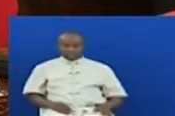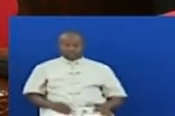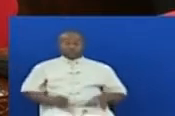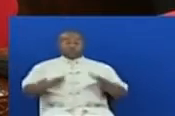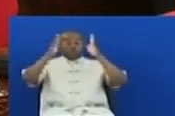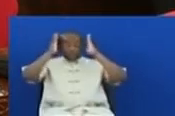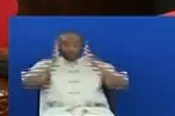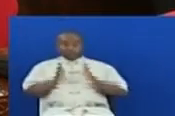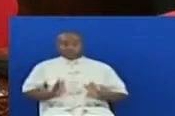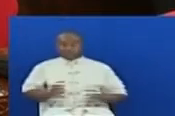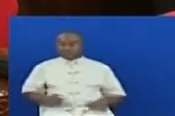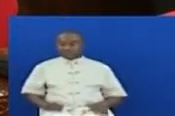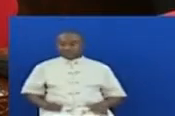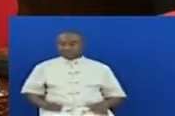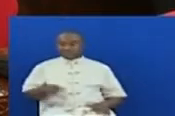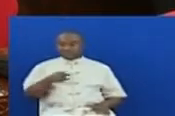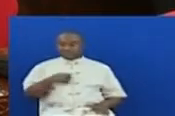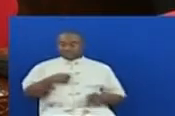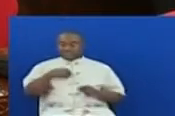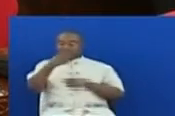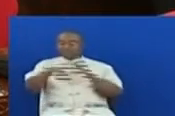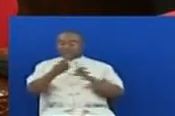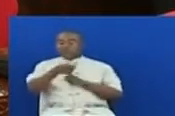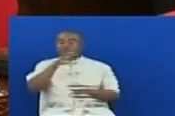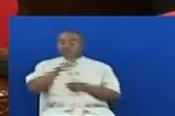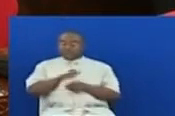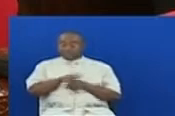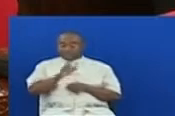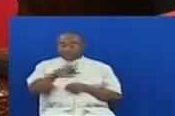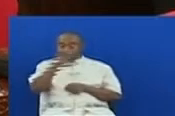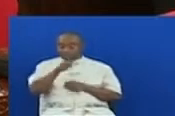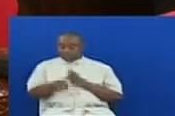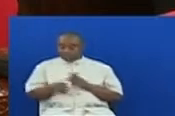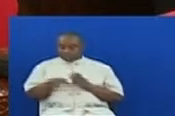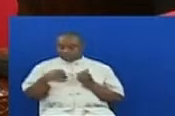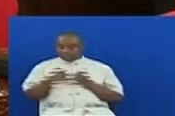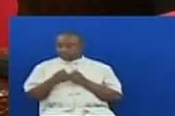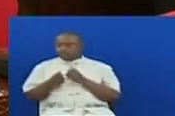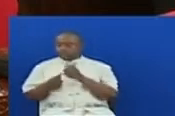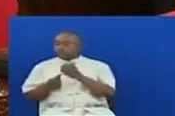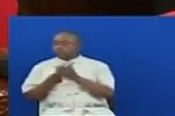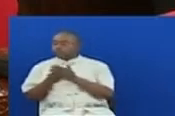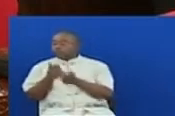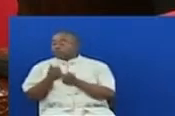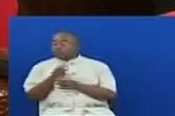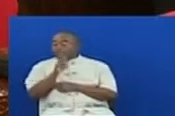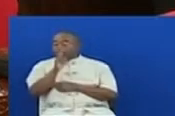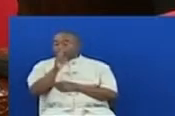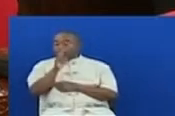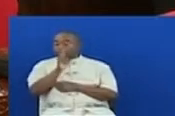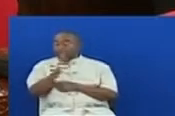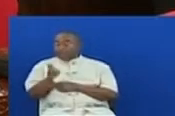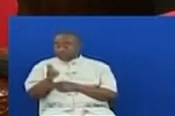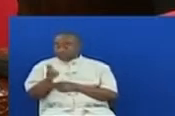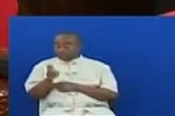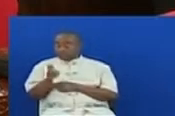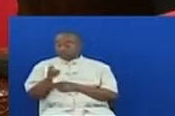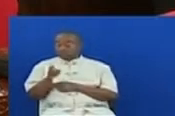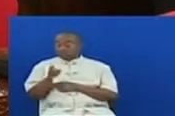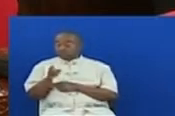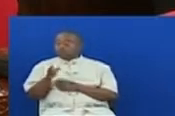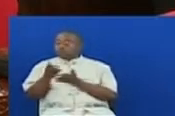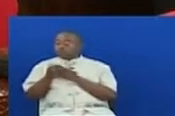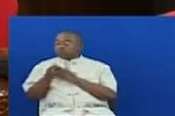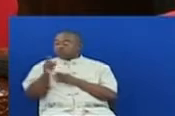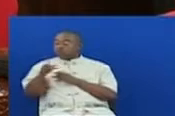Spika, maendeleo mengi ya Tanzania yanatokana na halmashauri kwa sababu watu wote wako kule. Kwa hiyo